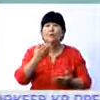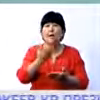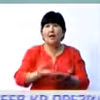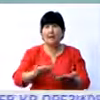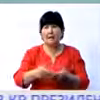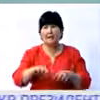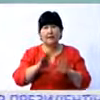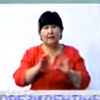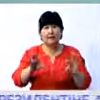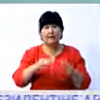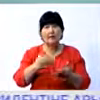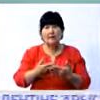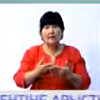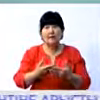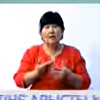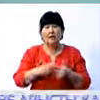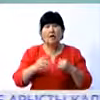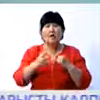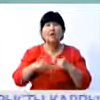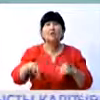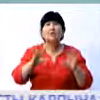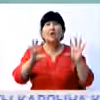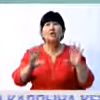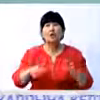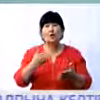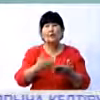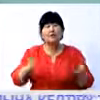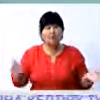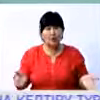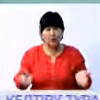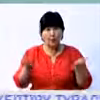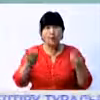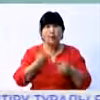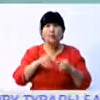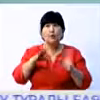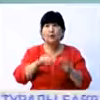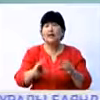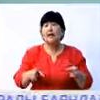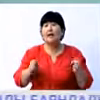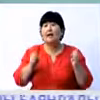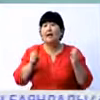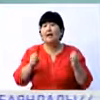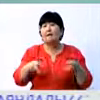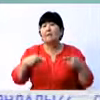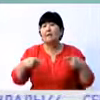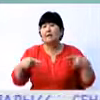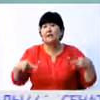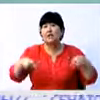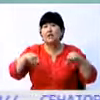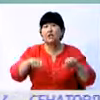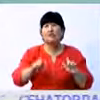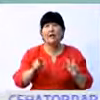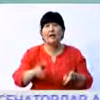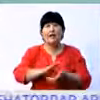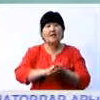көтерілді, оның ішінде тұрғын үй мәселесі, жерді заңдастыру мәселелері көтерілді. Соның ішінде мына қылмыстық қудалау органдарының шешімдерімен